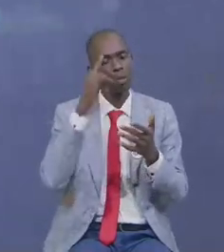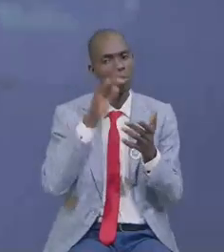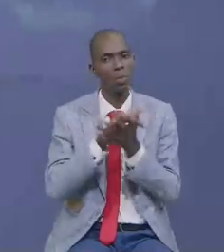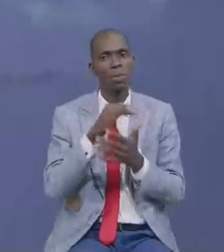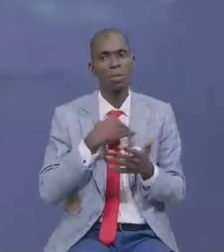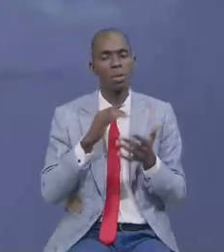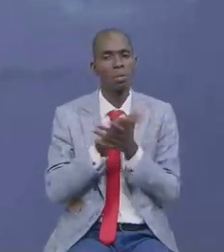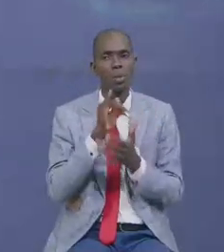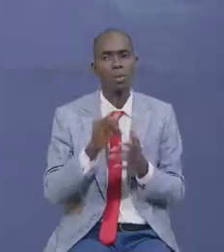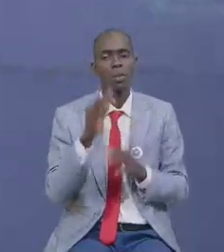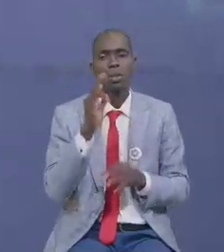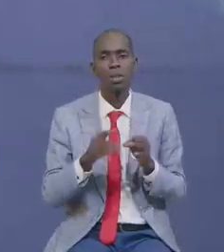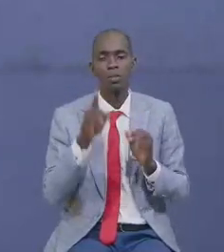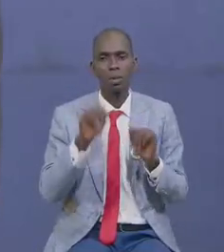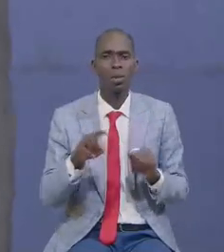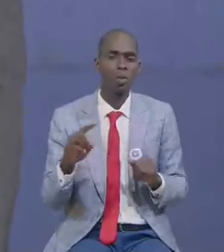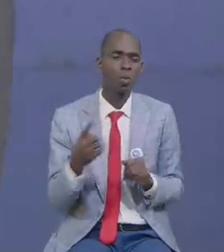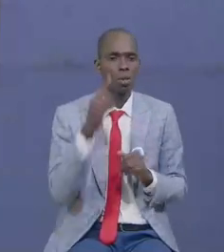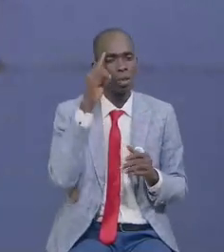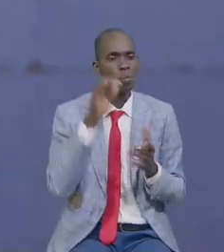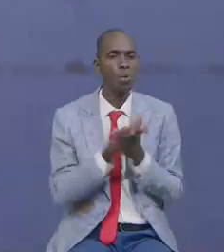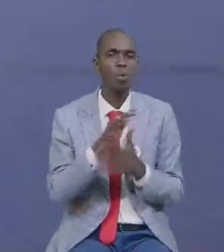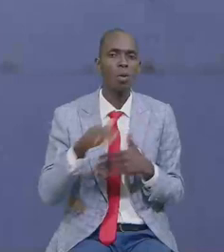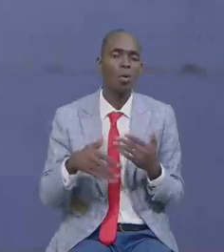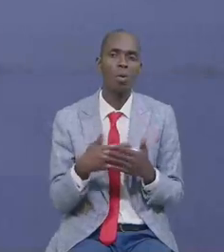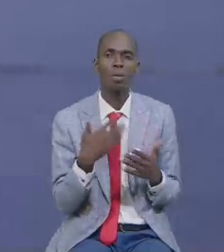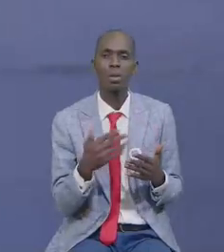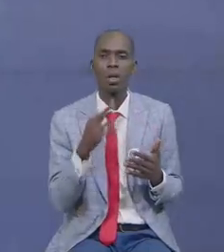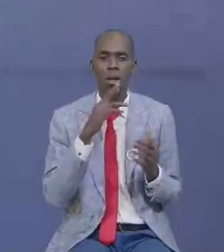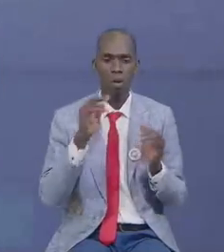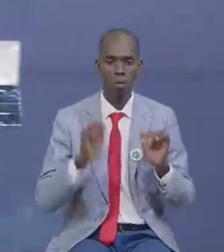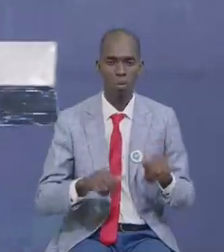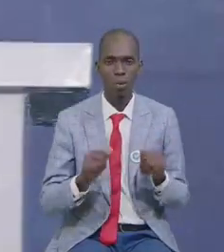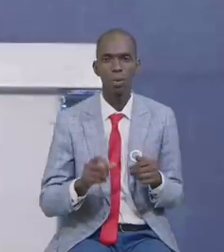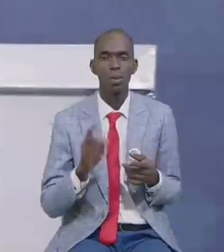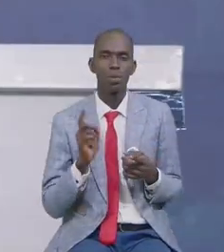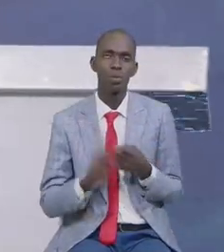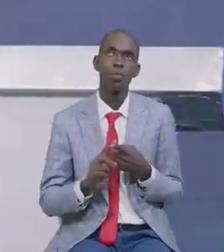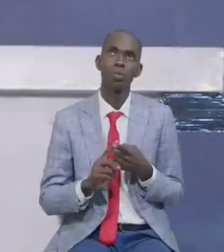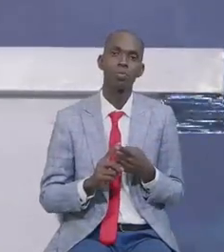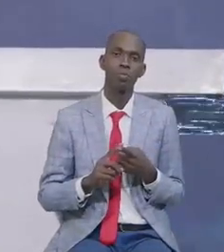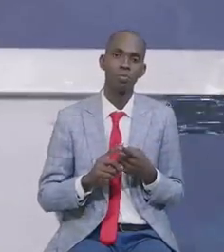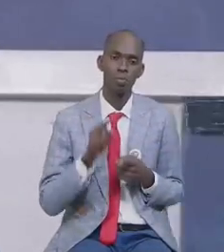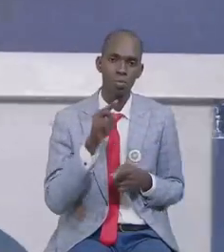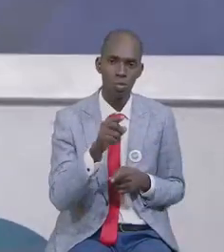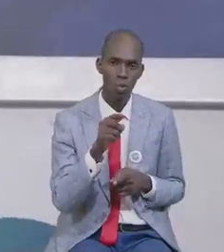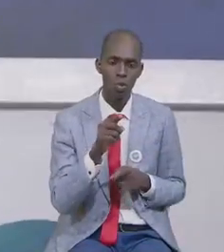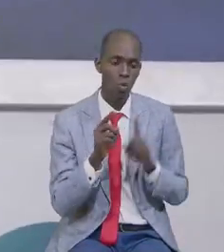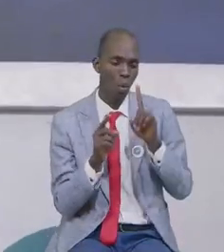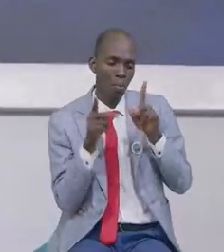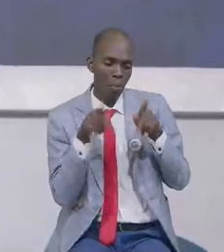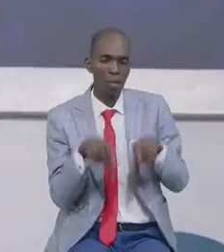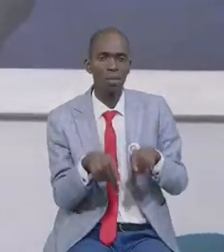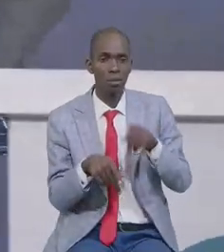si tu peux seulement croire, tout est possible à celui. À lui, à une personne, à